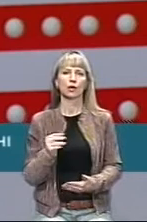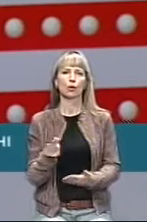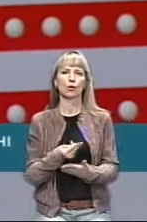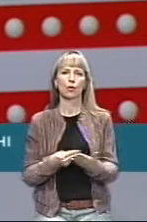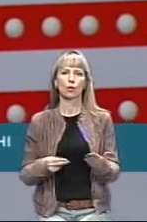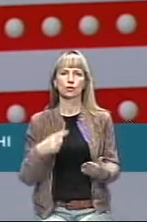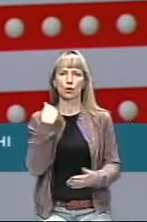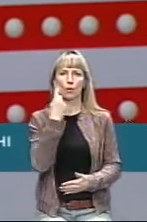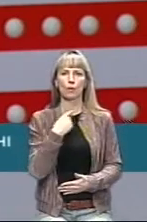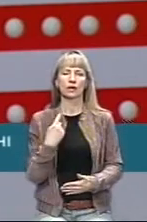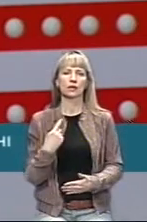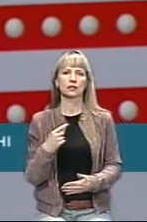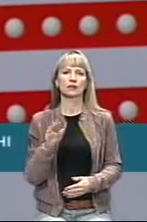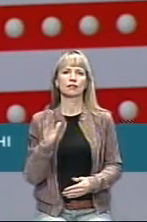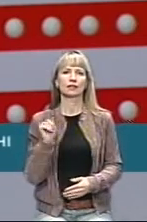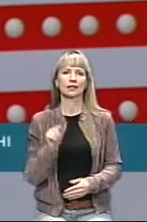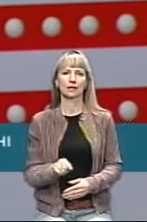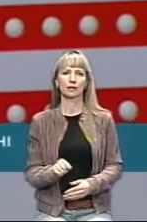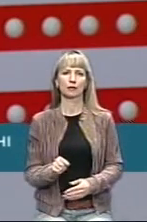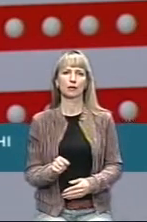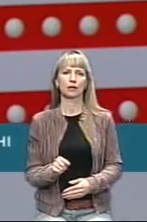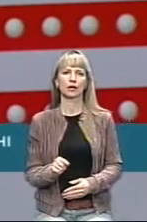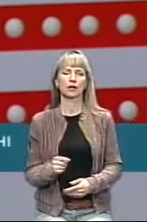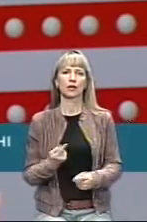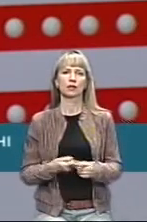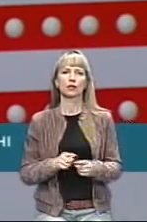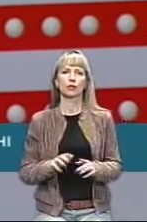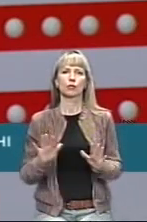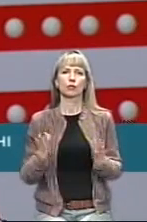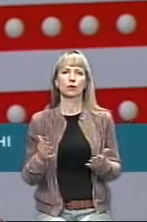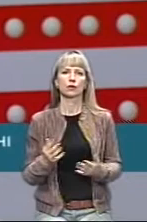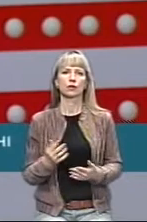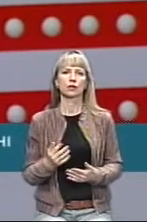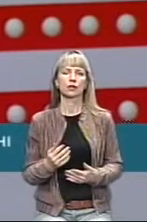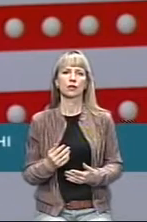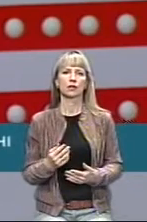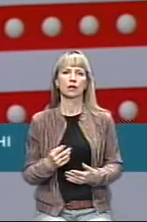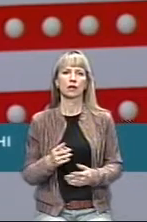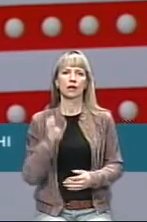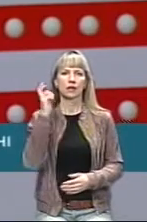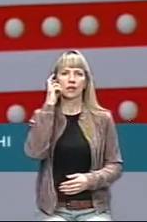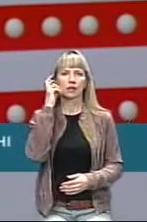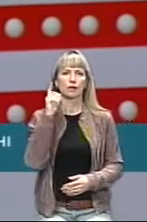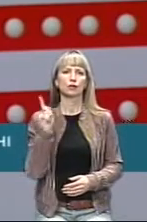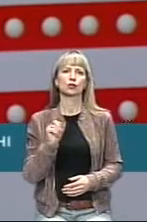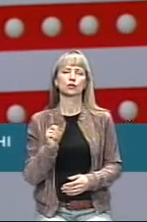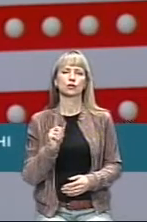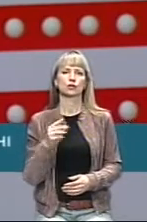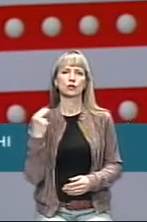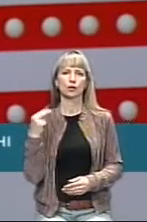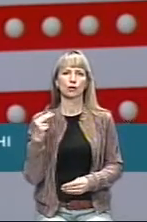образ. Втім, ці події трьох днів стосувалися Києва. Що